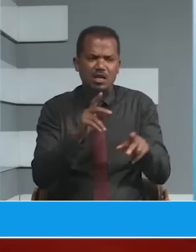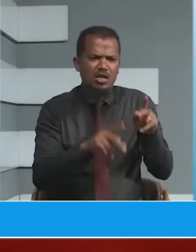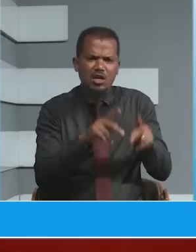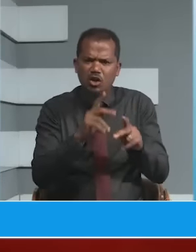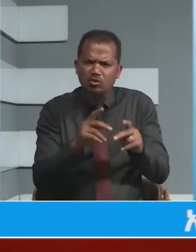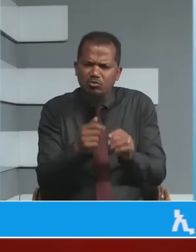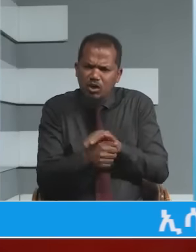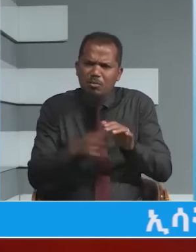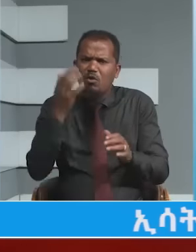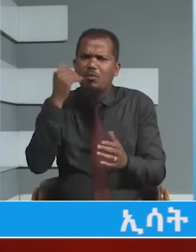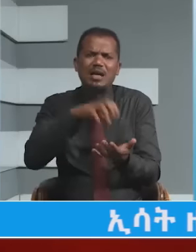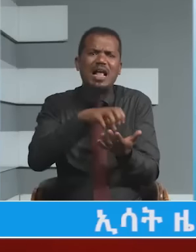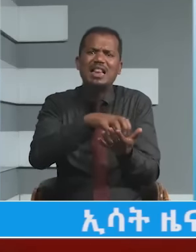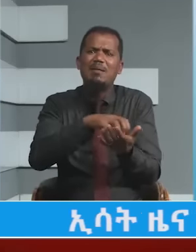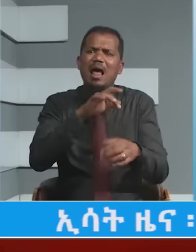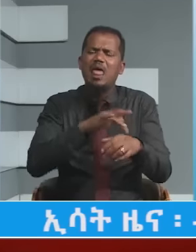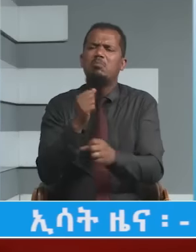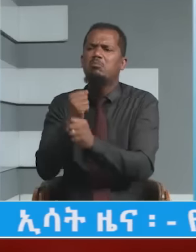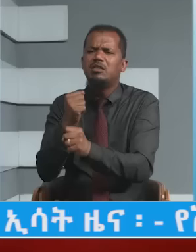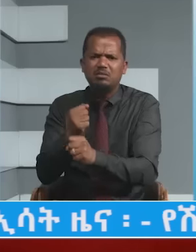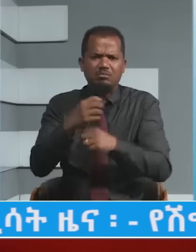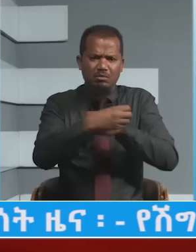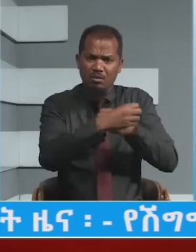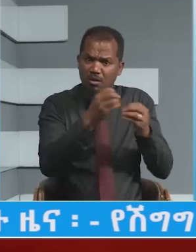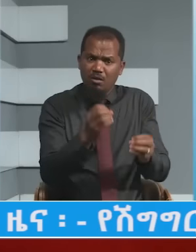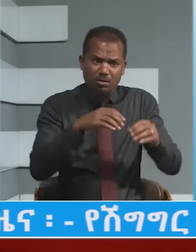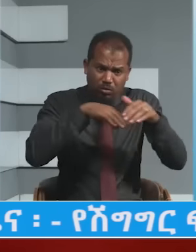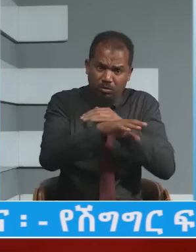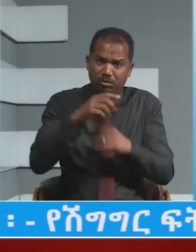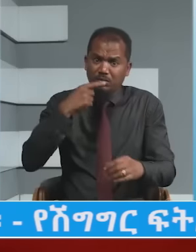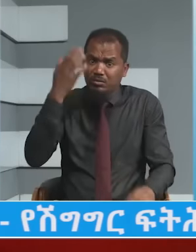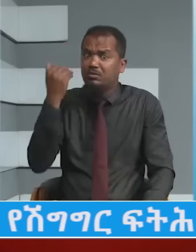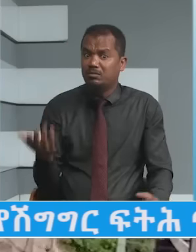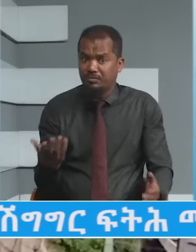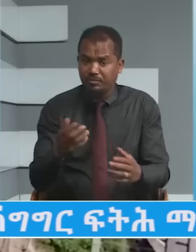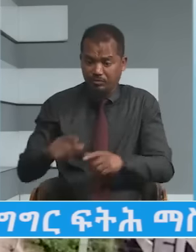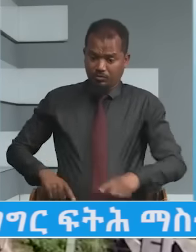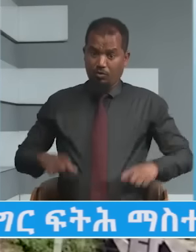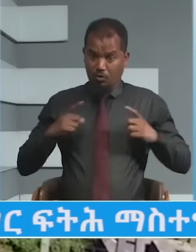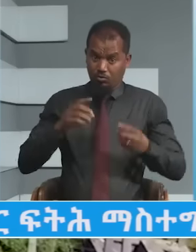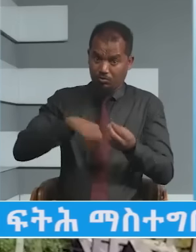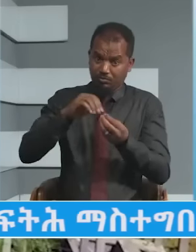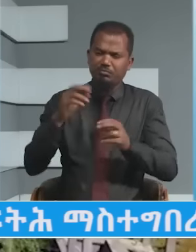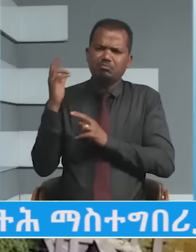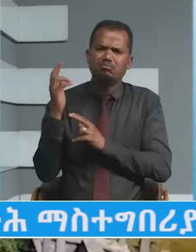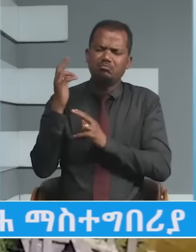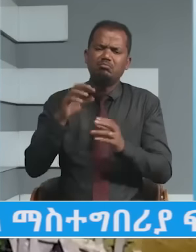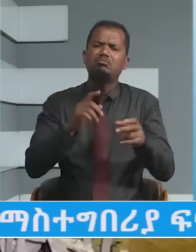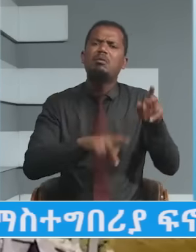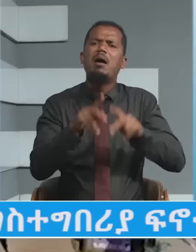ህዝቡ ተሸብሮ ነበር። ከትምህርት ቤት ወጥተው ከተማ ላይ መስሪያ ቤት ላይ ቢሮ ላይ ከፍተው ያድራሉ ተብሎ ነበር የታሰበው። ነዋሪዎቹ አክለውም